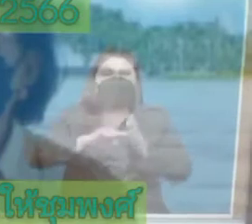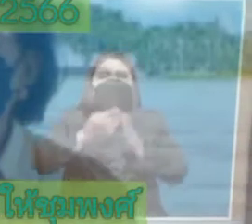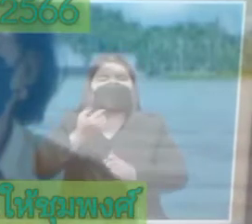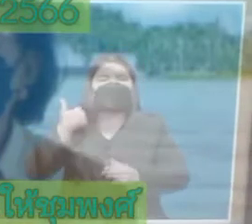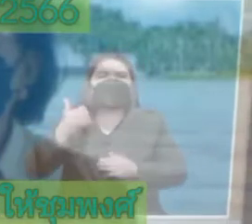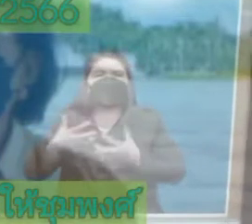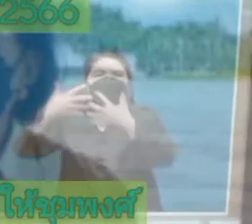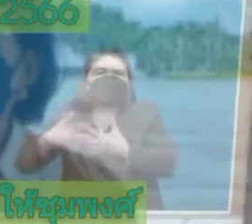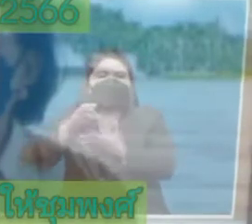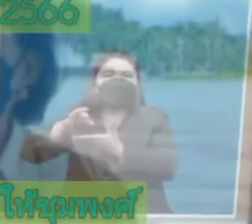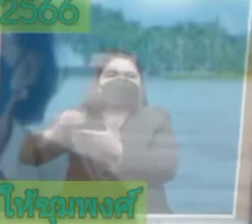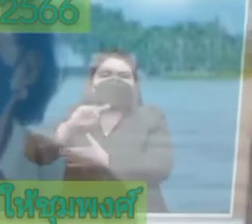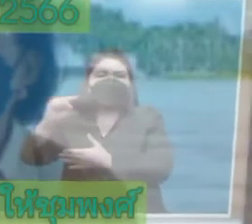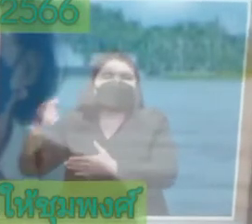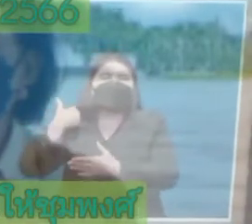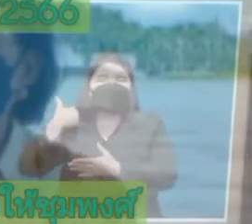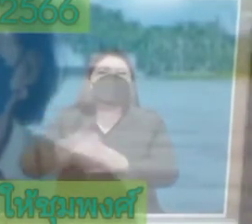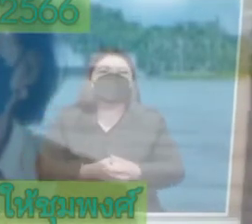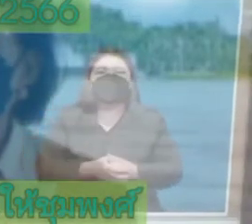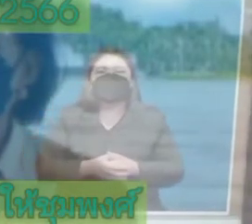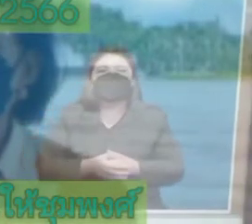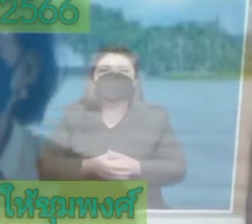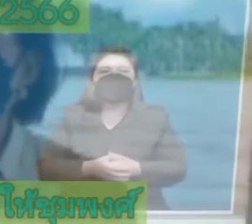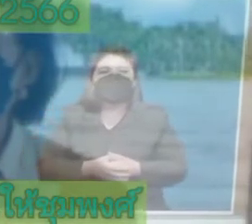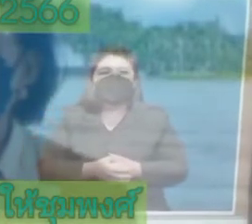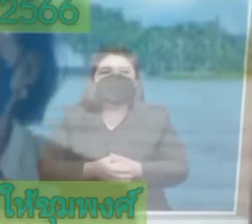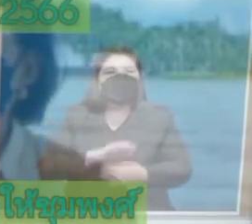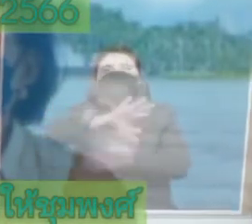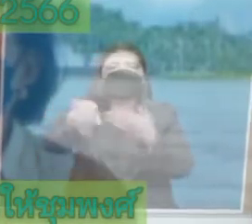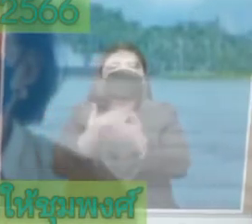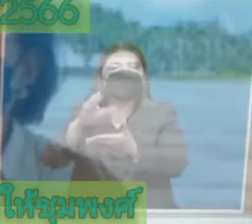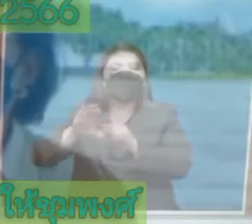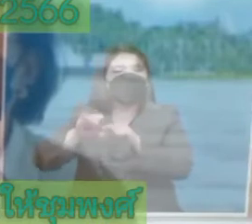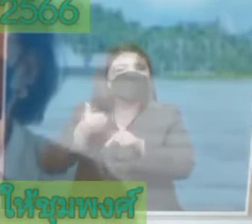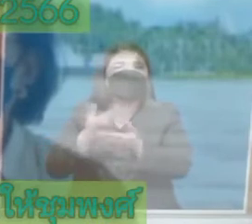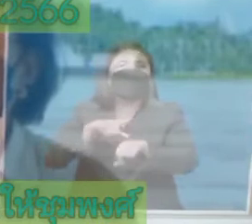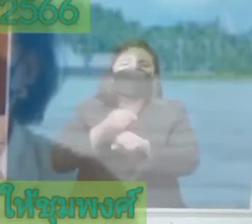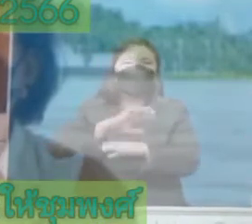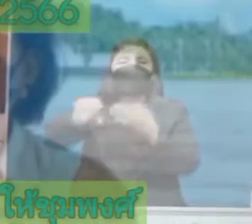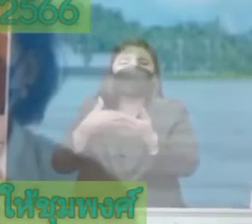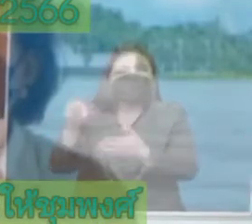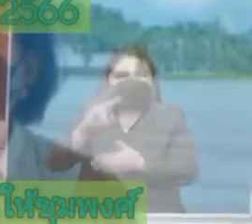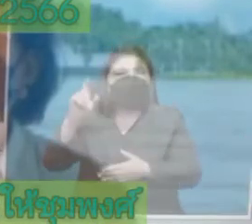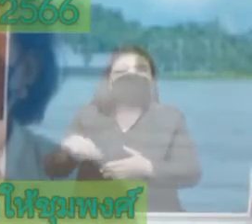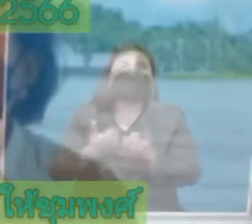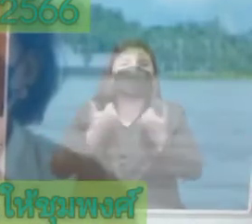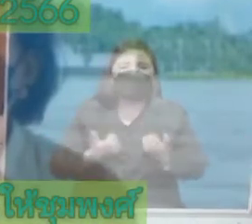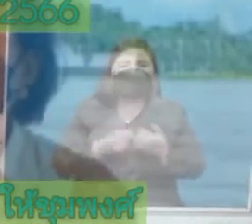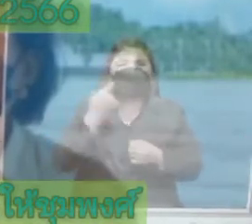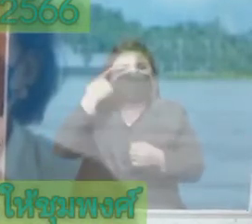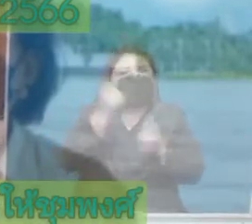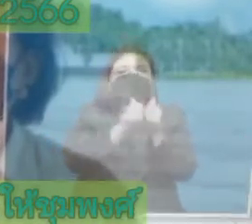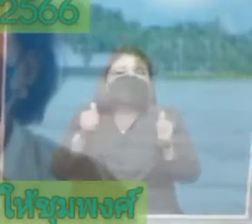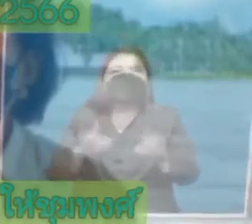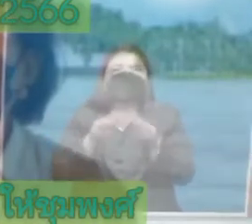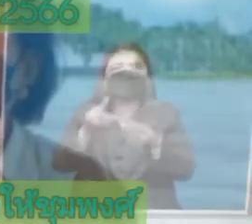ต้องซื้อสแตทถูกไหมขึ้นมาใหม่มันต้องใช้เวลาเท่านั้นแหละครับใช้งบประมาณเท่านั้นแหละครับนี่คือสิ่งที่ดีๆมันเกิดขึ้นแล้ว